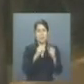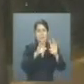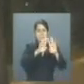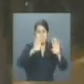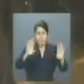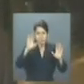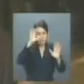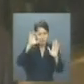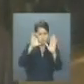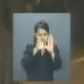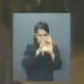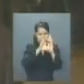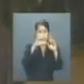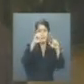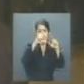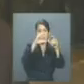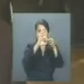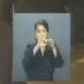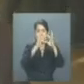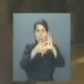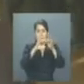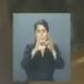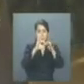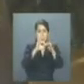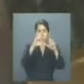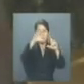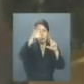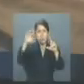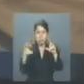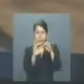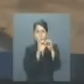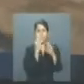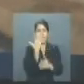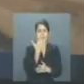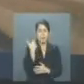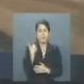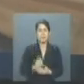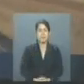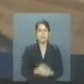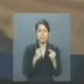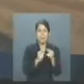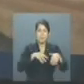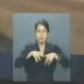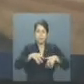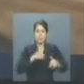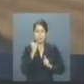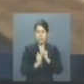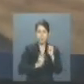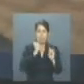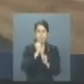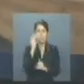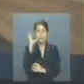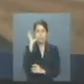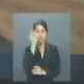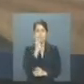มงค์แห่งนี้และในช่วงของการแข่งขันโอลิมปิกอุโมงค์แห่งนี้จะคับคั่งไปด้วยผู้ที่เดินทางจากทั่วโลกส